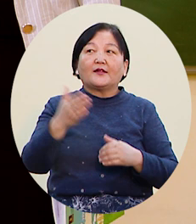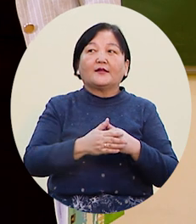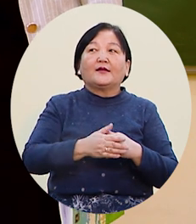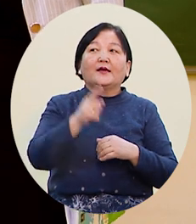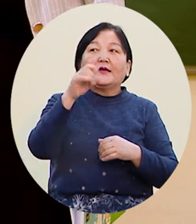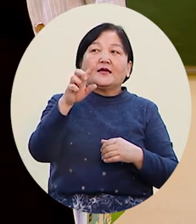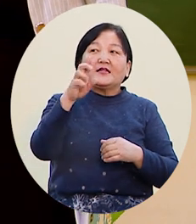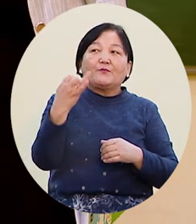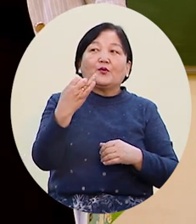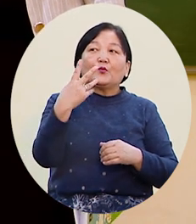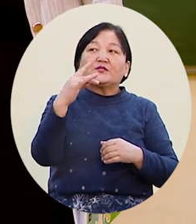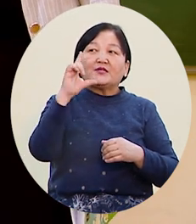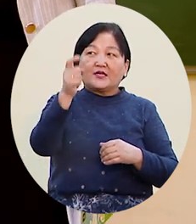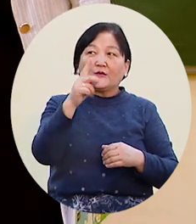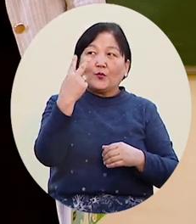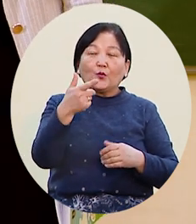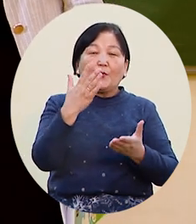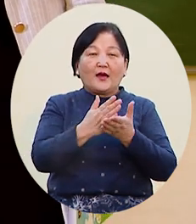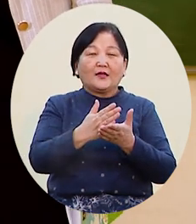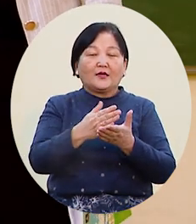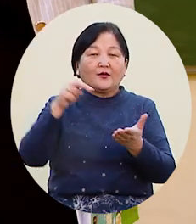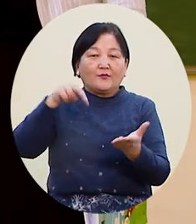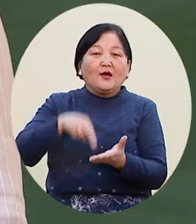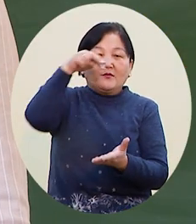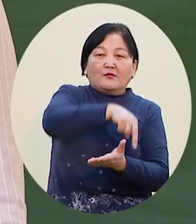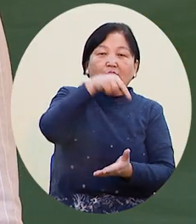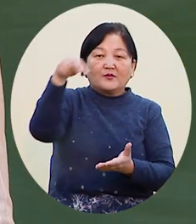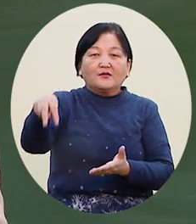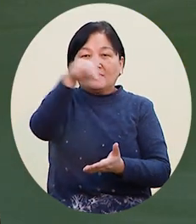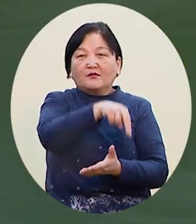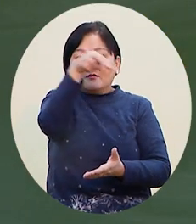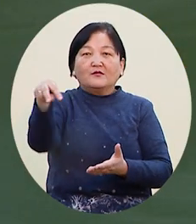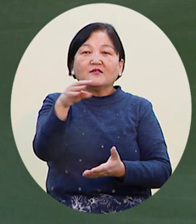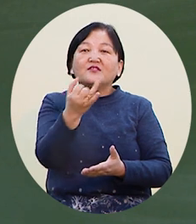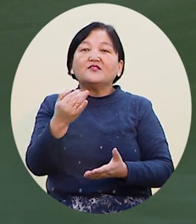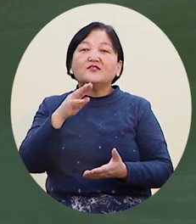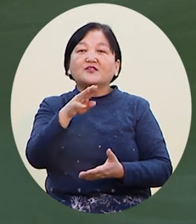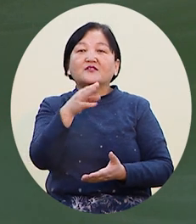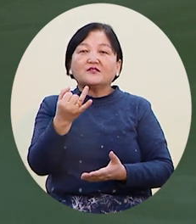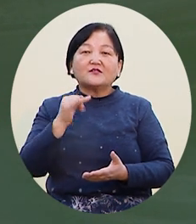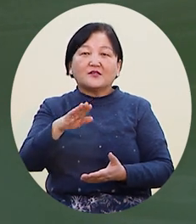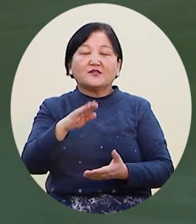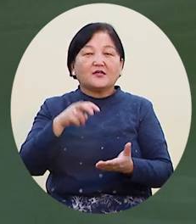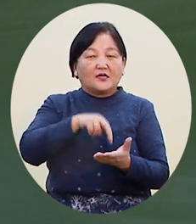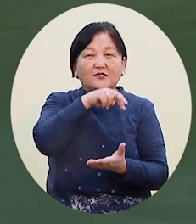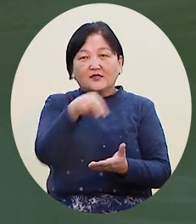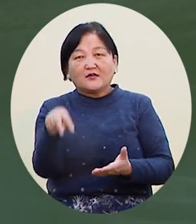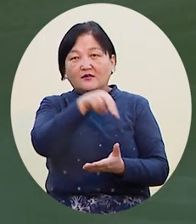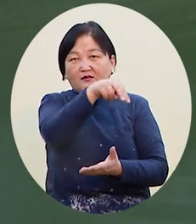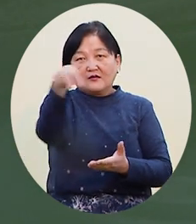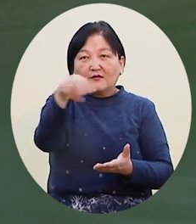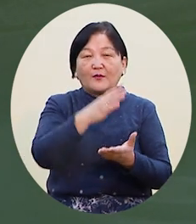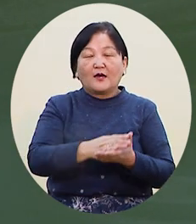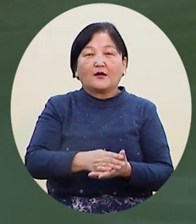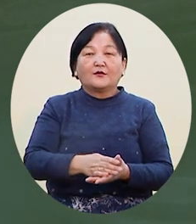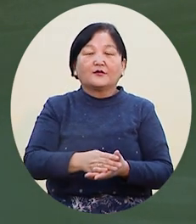үсрэх гэдэг үг бол байсан. Тэгэхээр юуныг бол одоо дүр байдал заасан үгээр бол ойлгож болно. Өөрөөр хэл тогооны